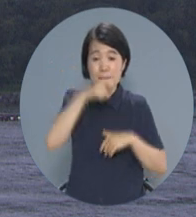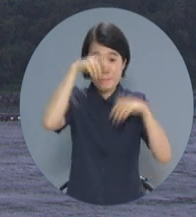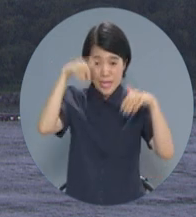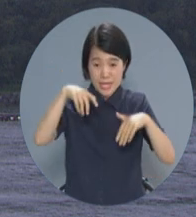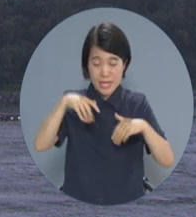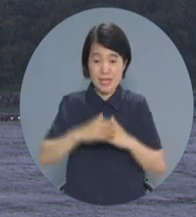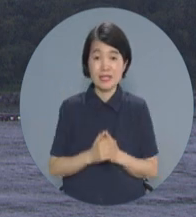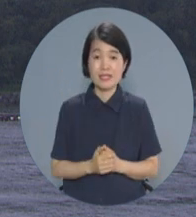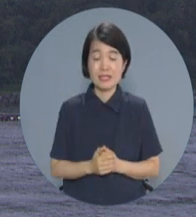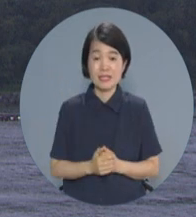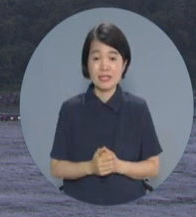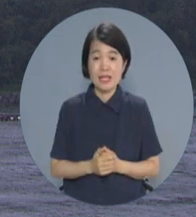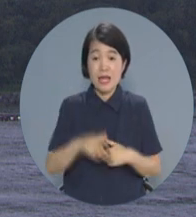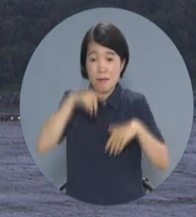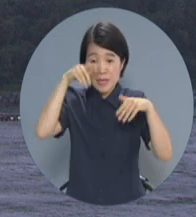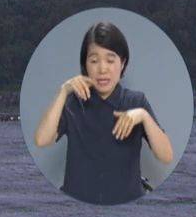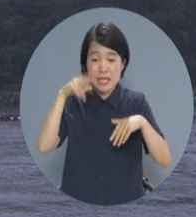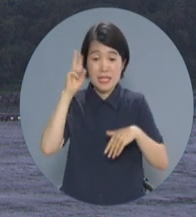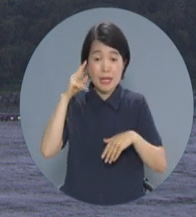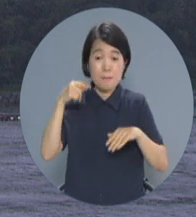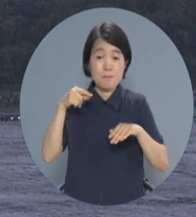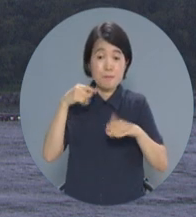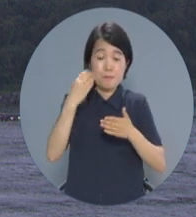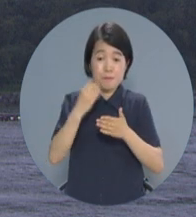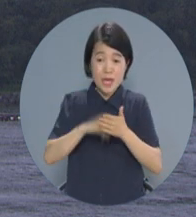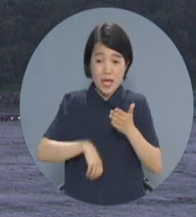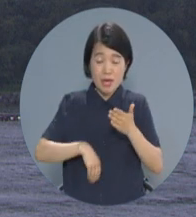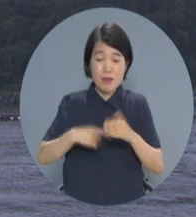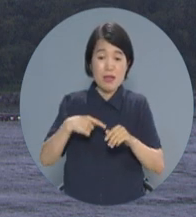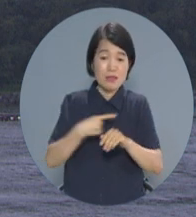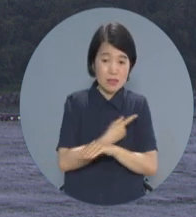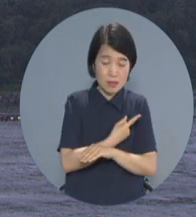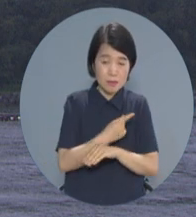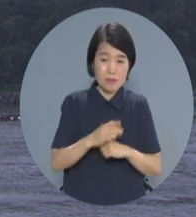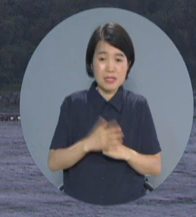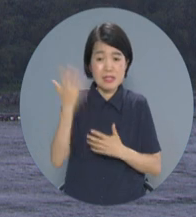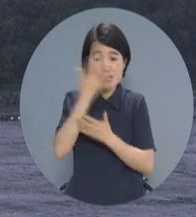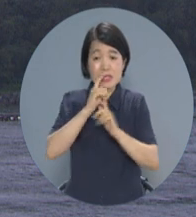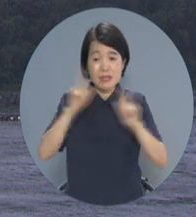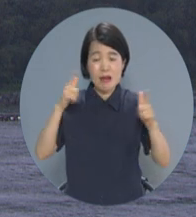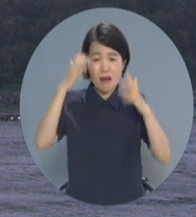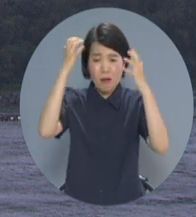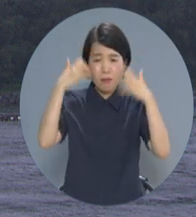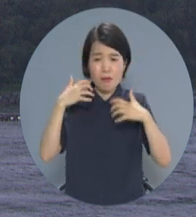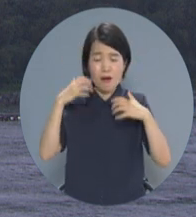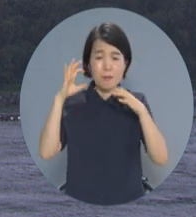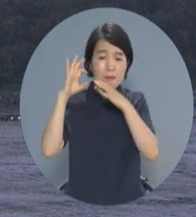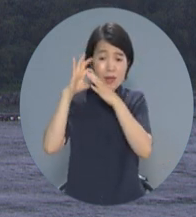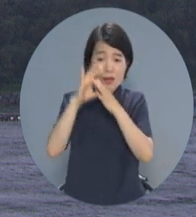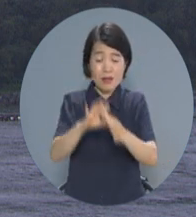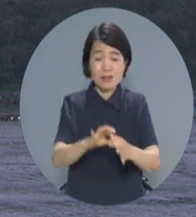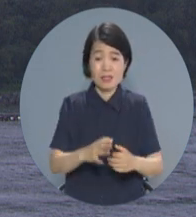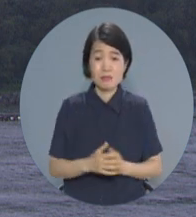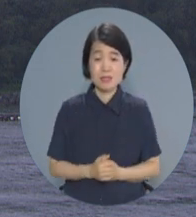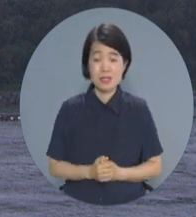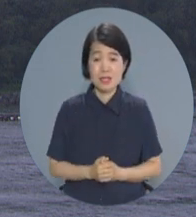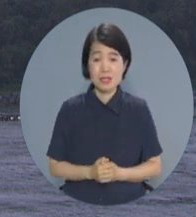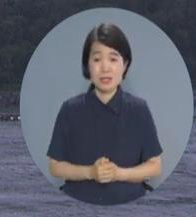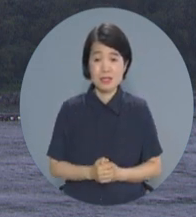비가 내리겠습니다. 비 오는 이틀을 제외하고는 대체로 흐리고 연일 찜통 더위가 이어지겠습니다.